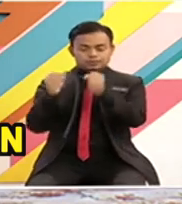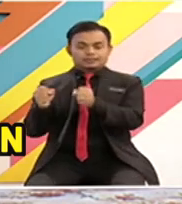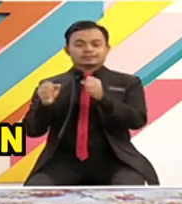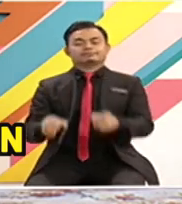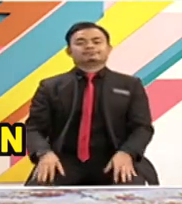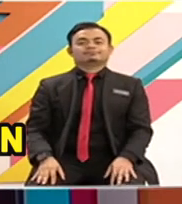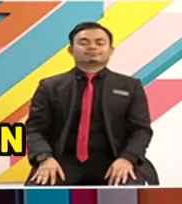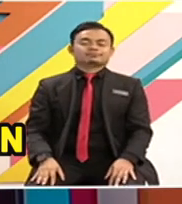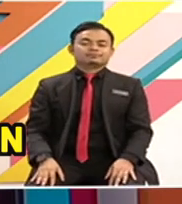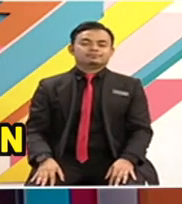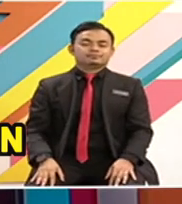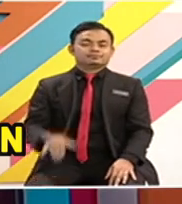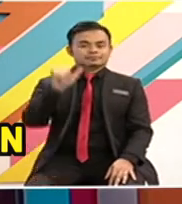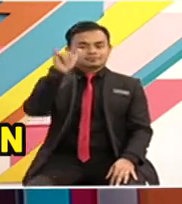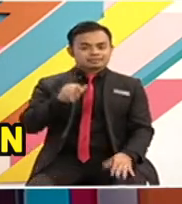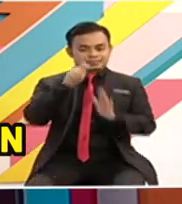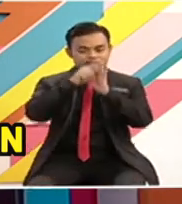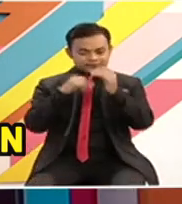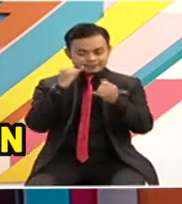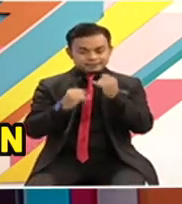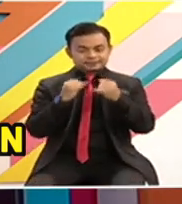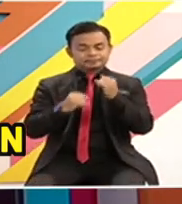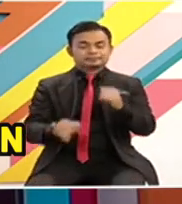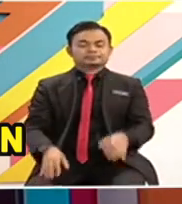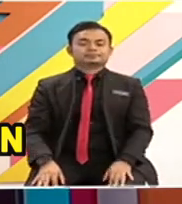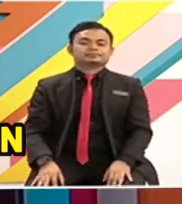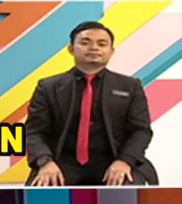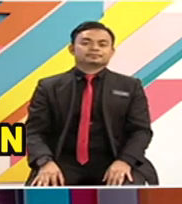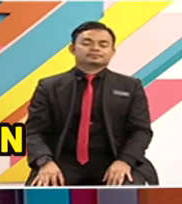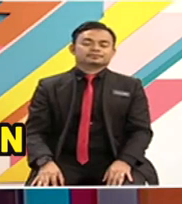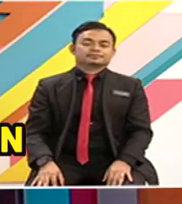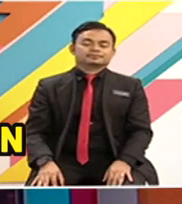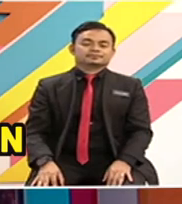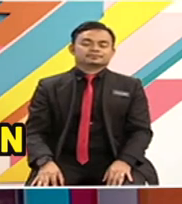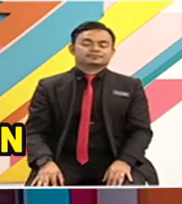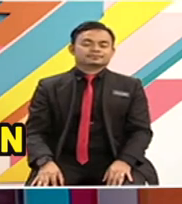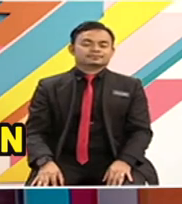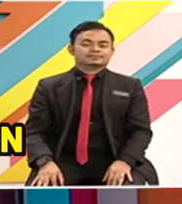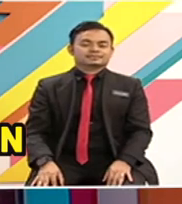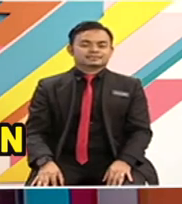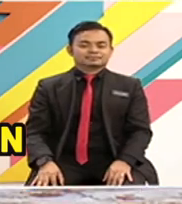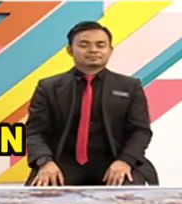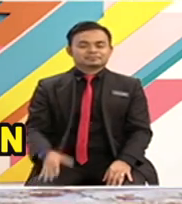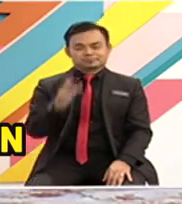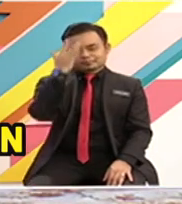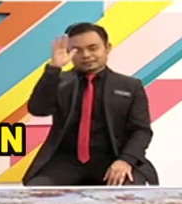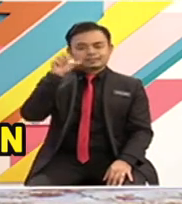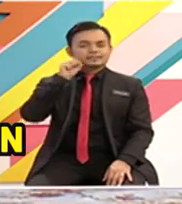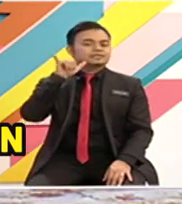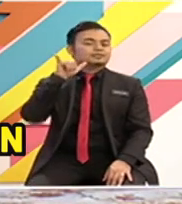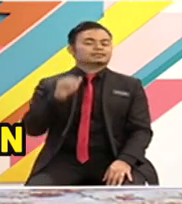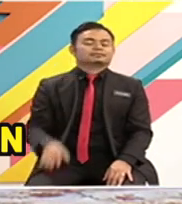Oke terakhir terakhir boleh bawa balik lah nanti hasil tuhan kepada Pak Jawa Bagaimana cara